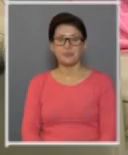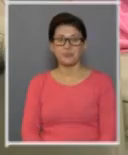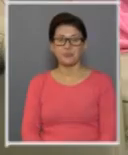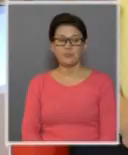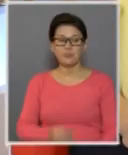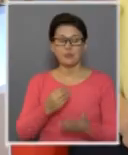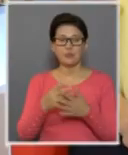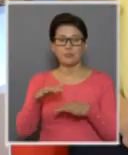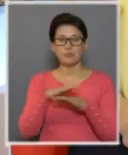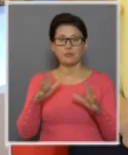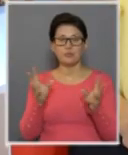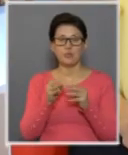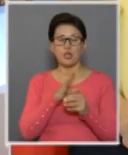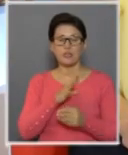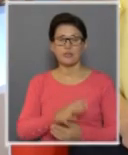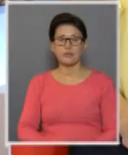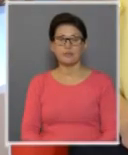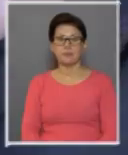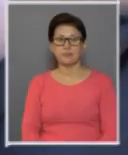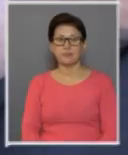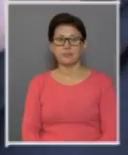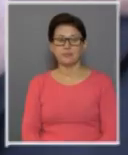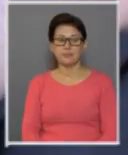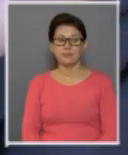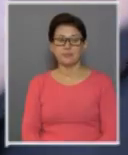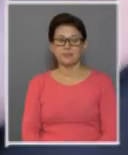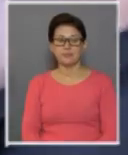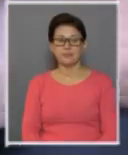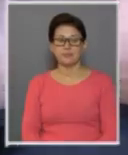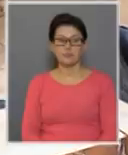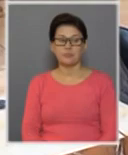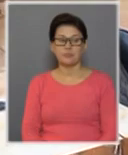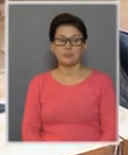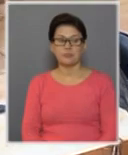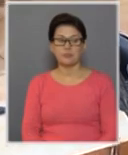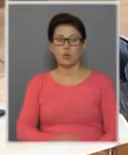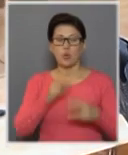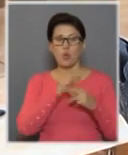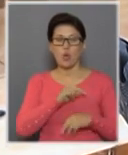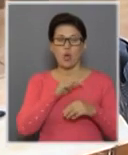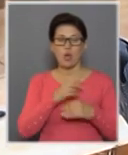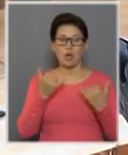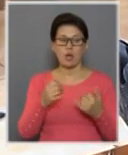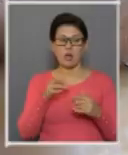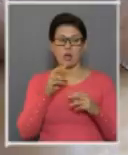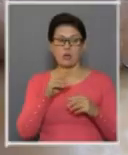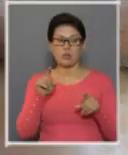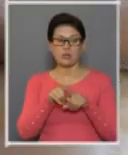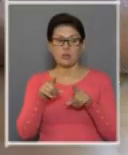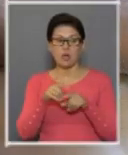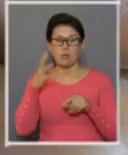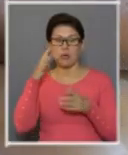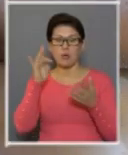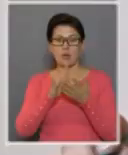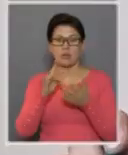жалғастырамыз. Құрметті көрермен, бізбен бірге болыңыздар. Еңбектің емдік қасиеті бар дегенді